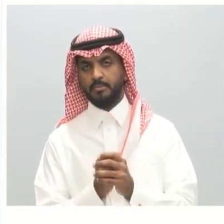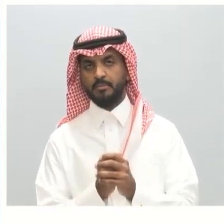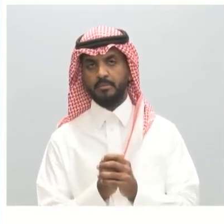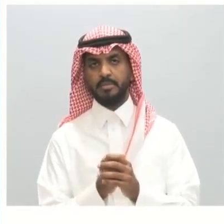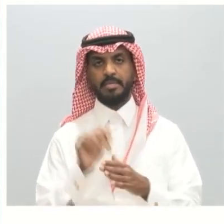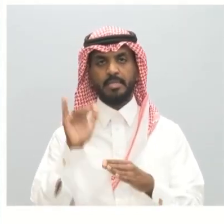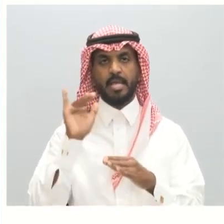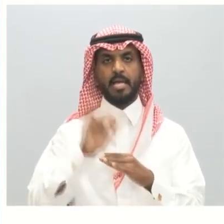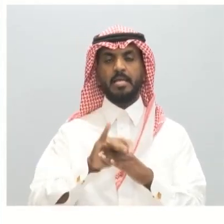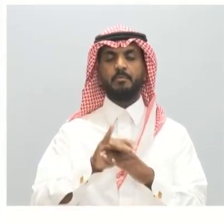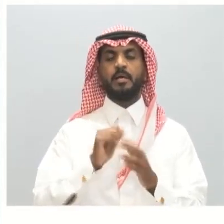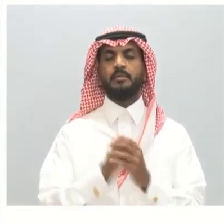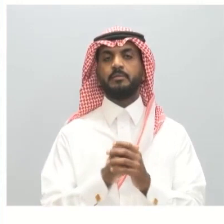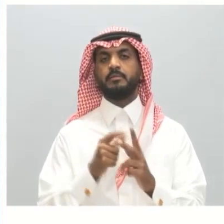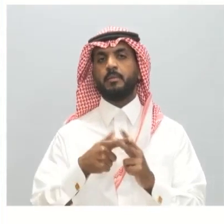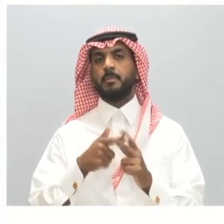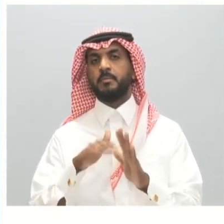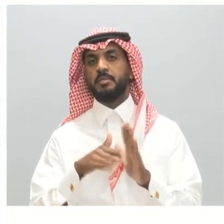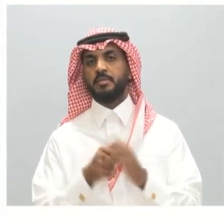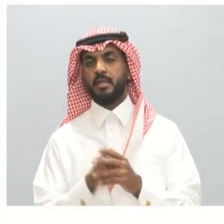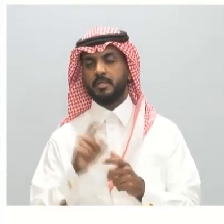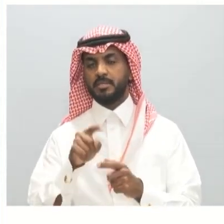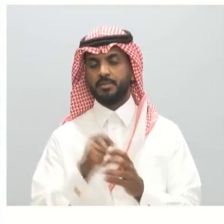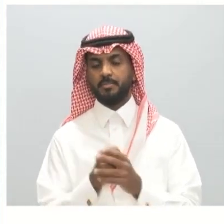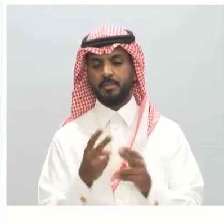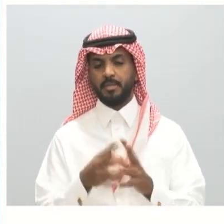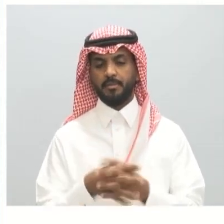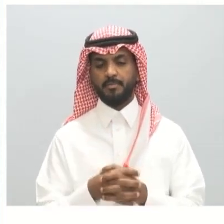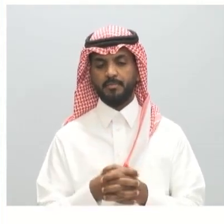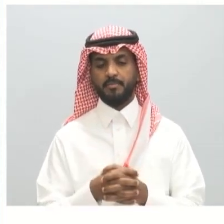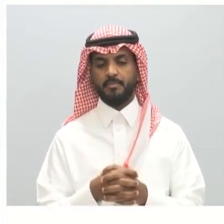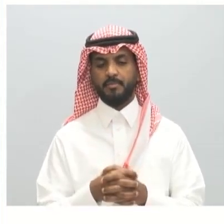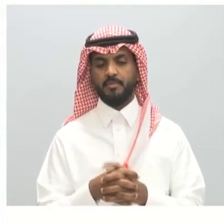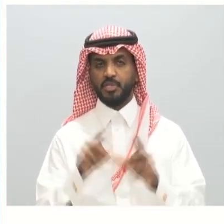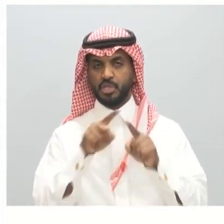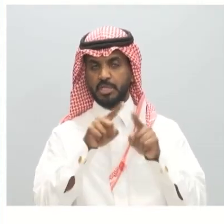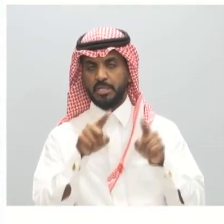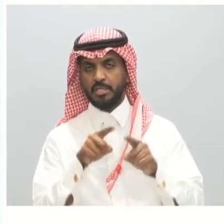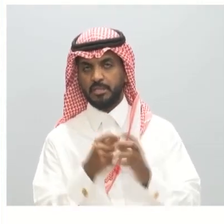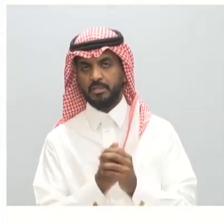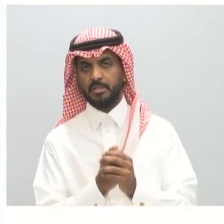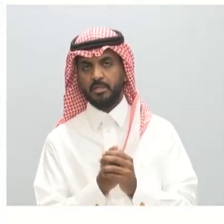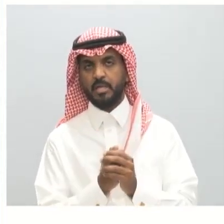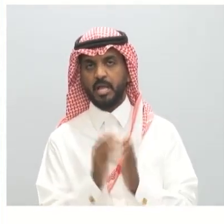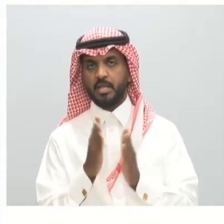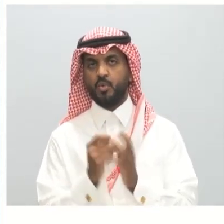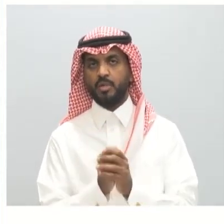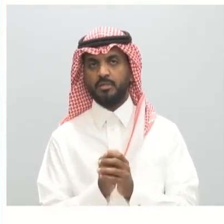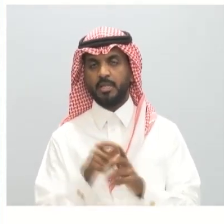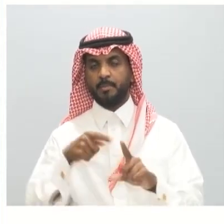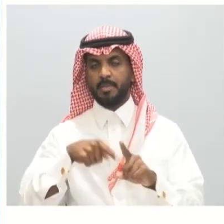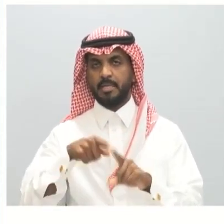البرمجيه ضغط على زر بدايه في شريط الادوات سيقوم بتحميل